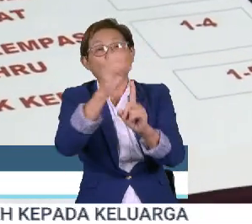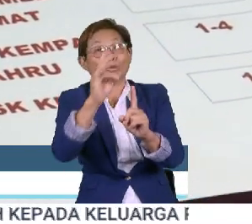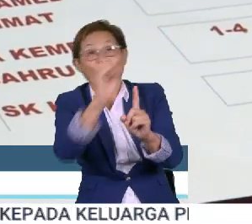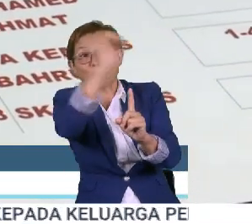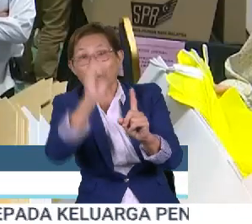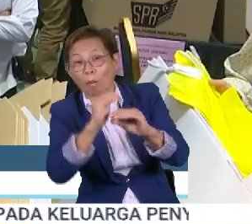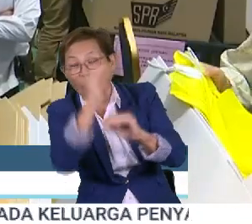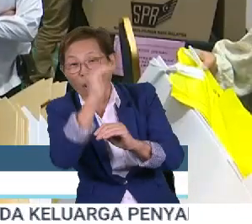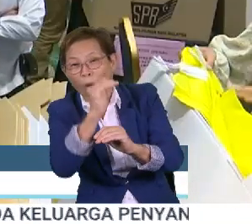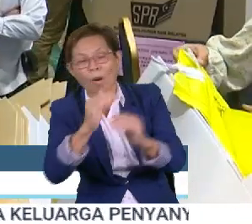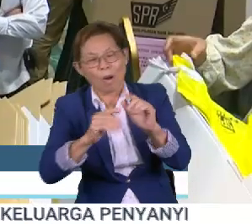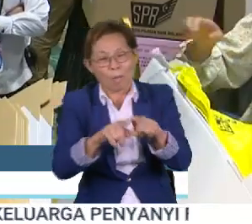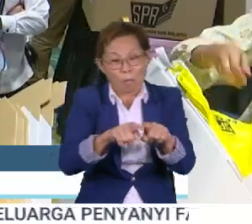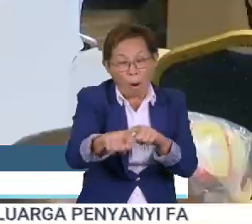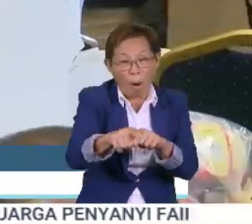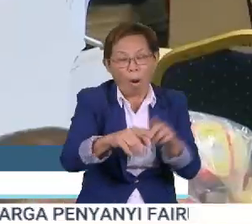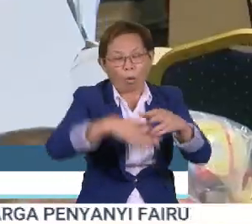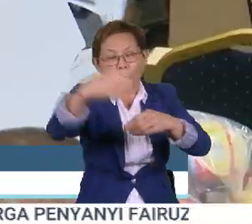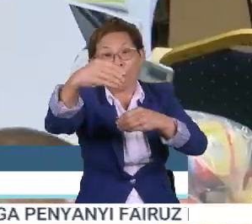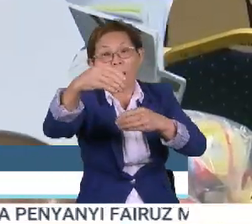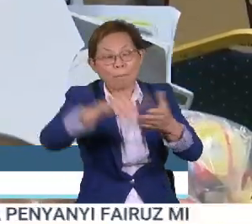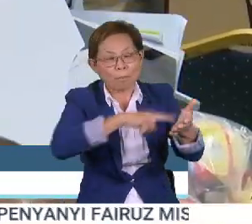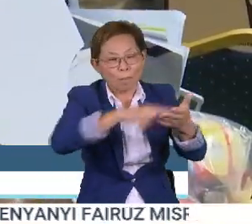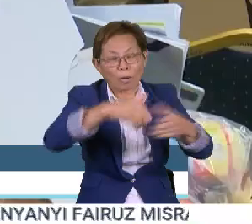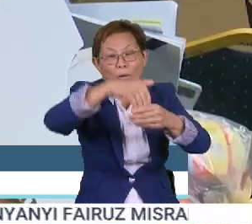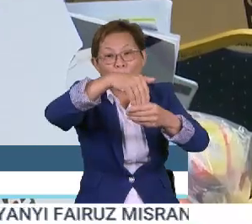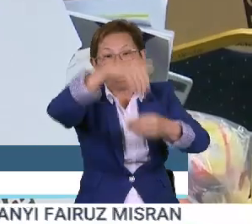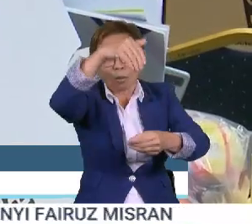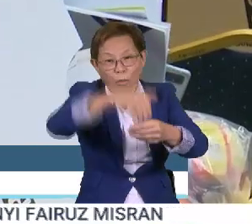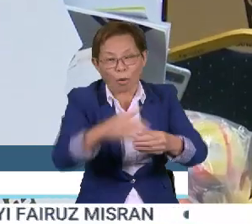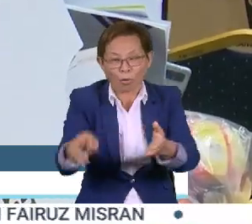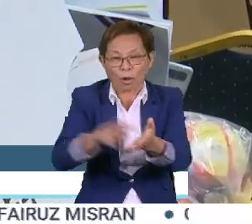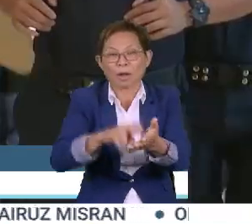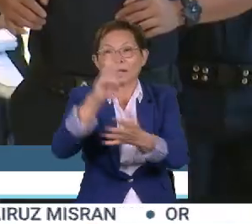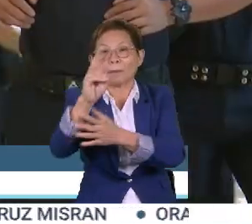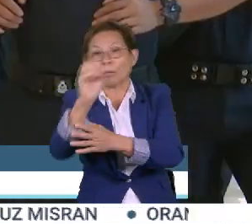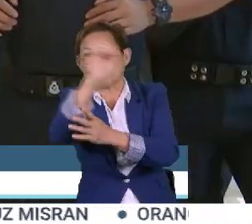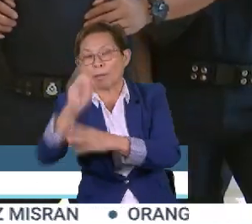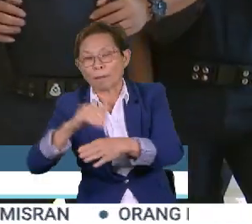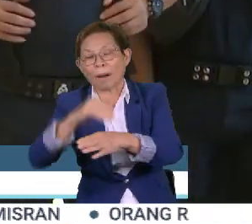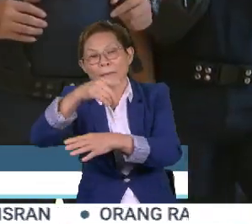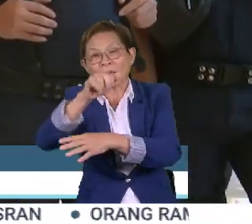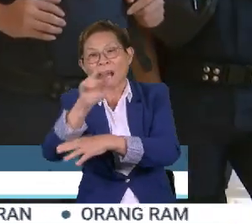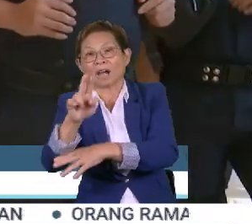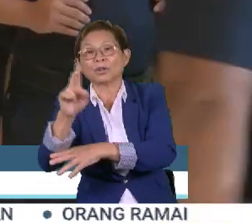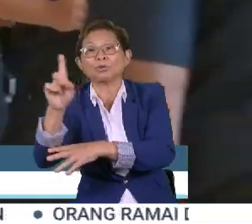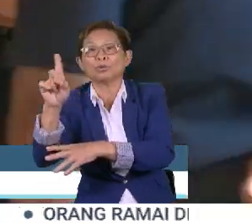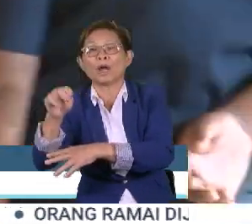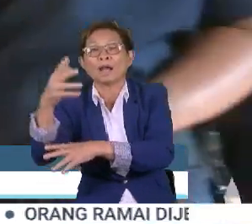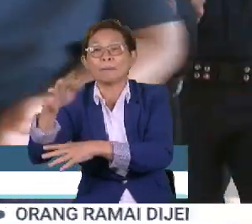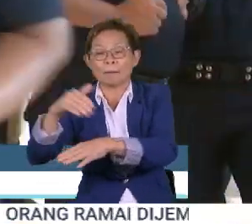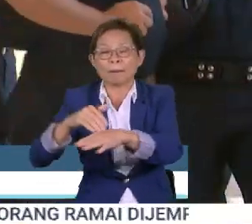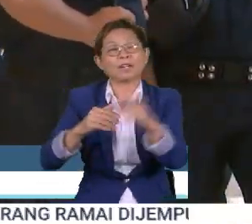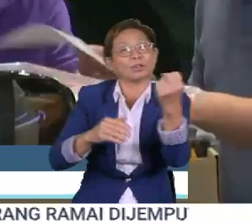ratusan kedua menggundi yaitu lebih 60 ratus yang direkotkan pada PR yudon ke-15 pada 12 ogas